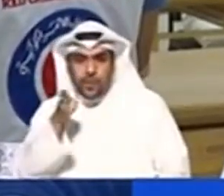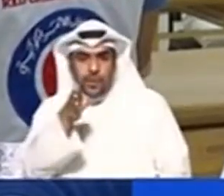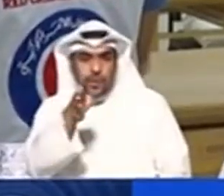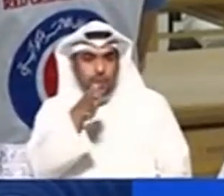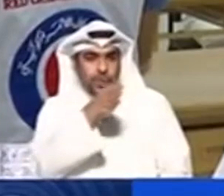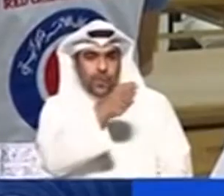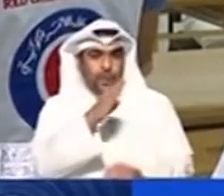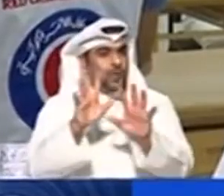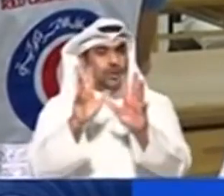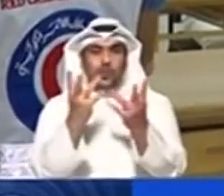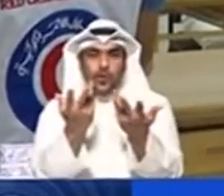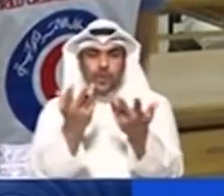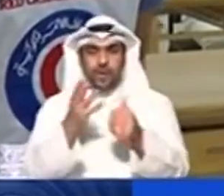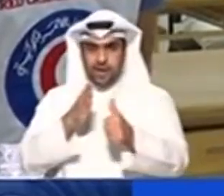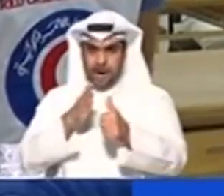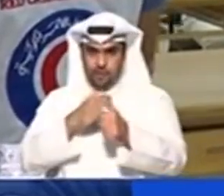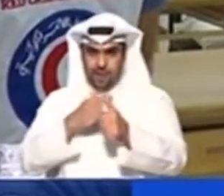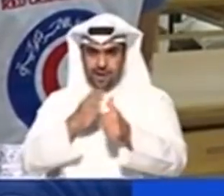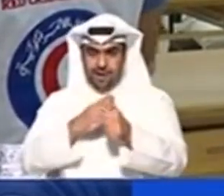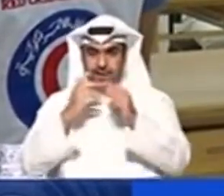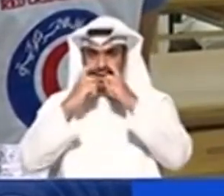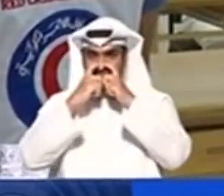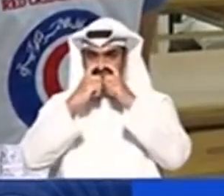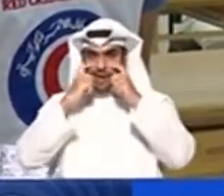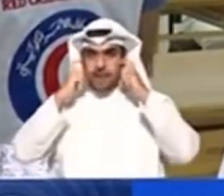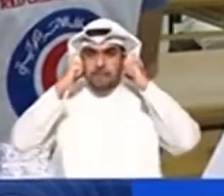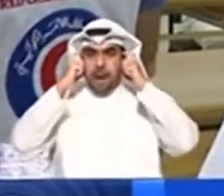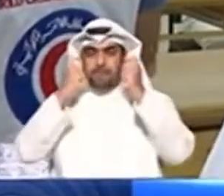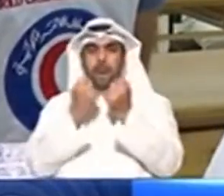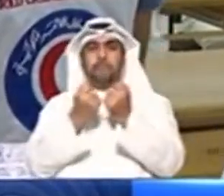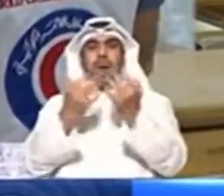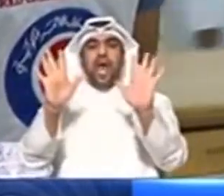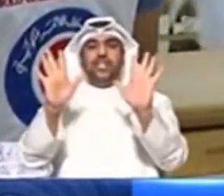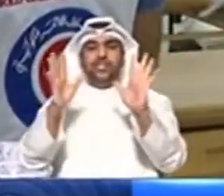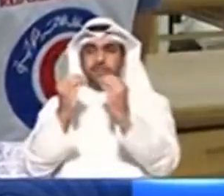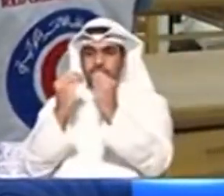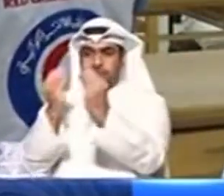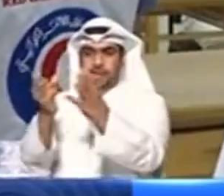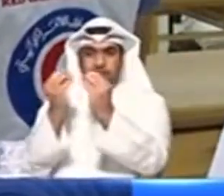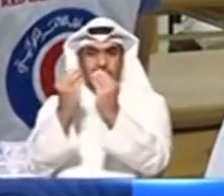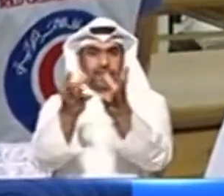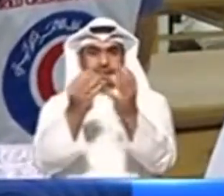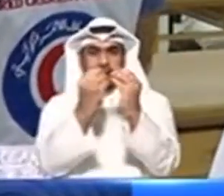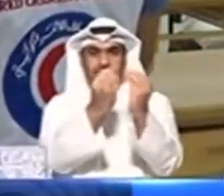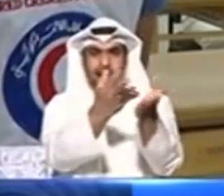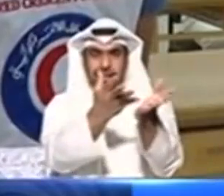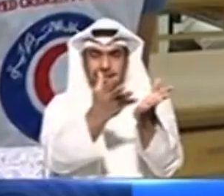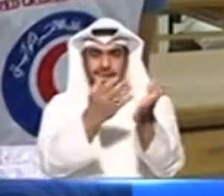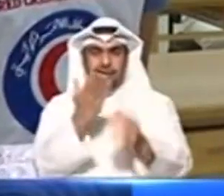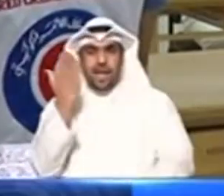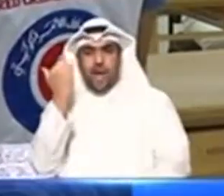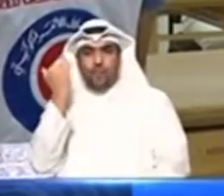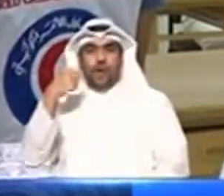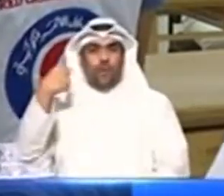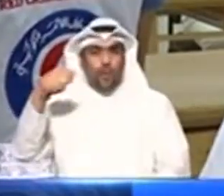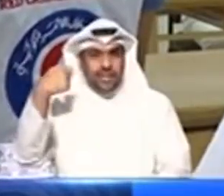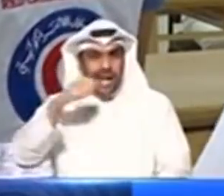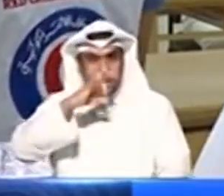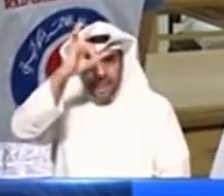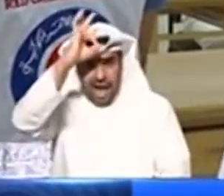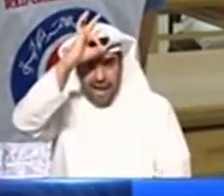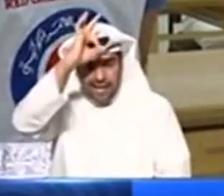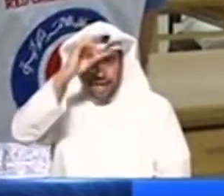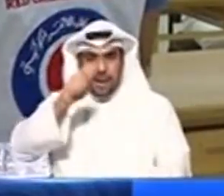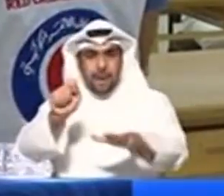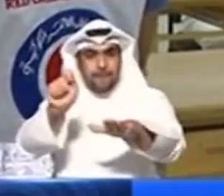المعقمات على المواطنين والمراجعين والموظفين، كنا في مجمع الوزارة، كنا في النيابة العامة، كنا في الخدمة المدنية، والآن احنا